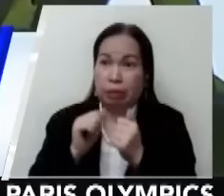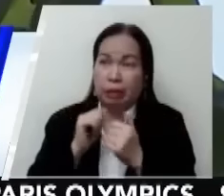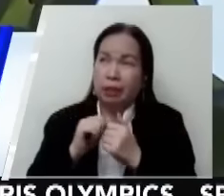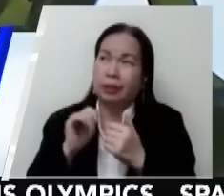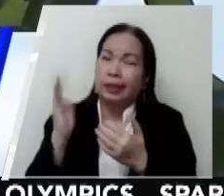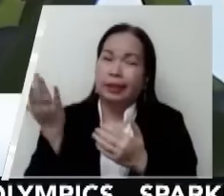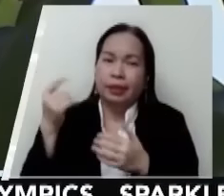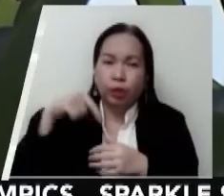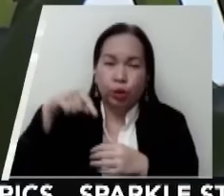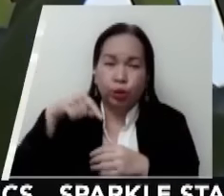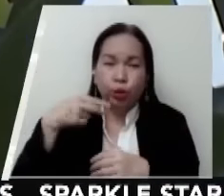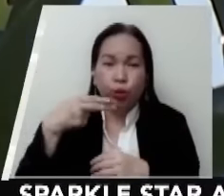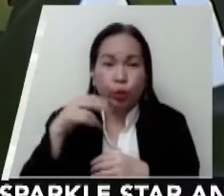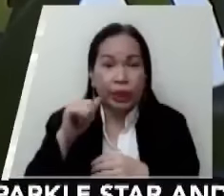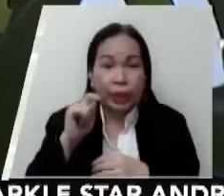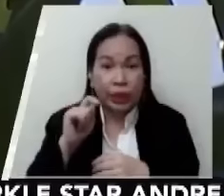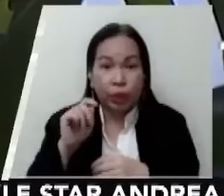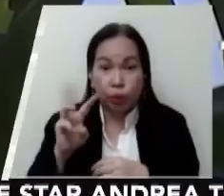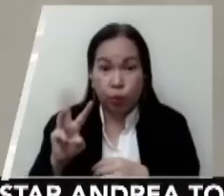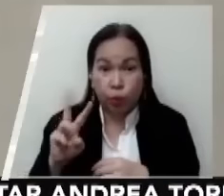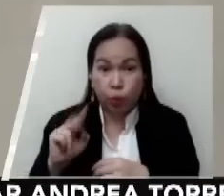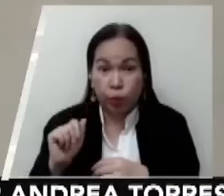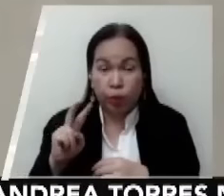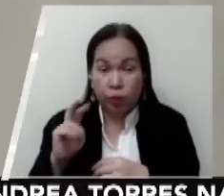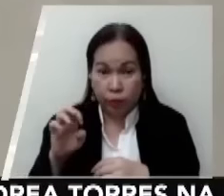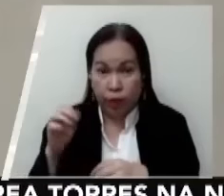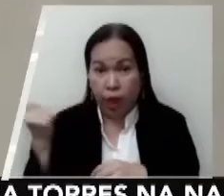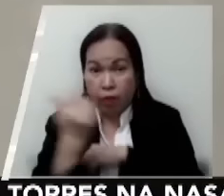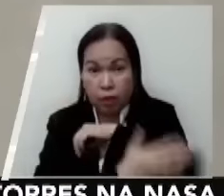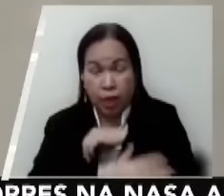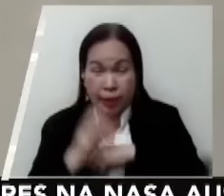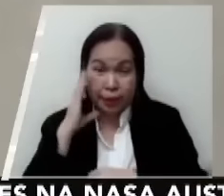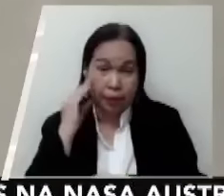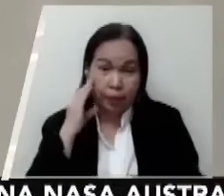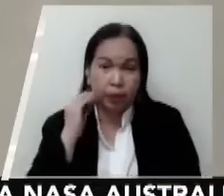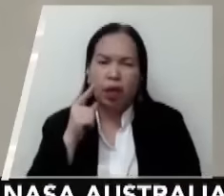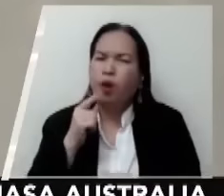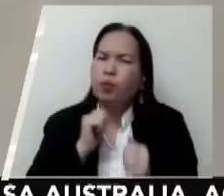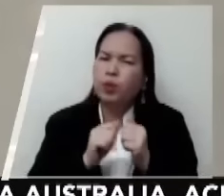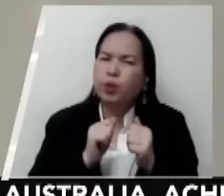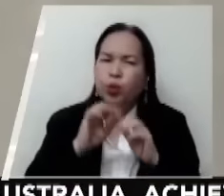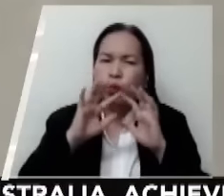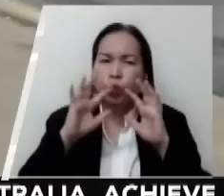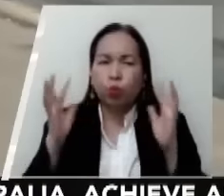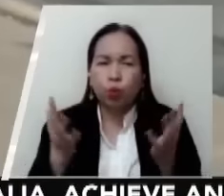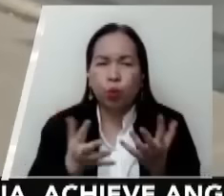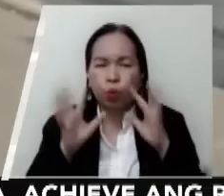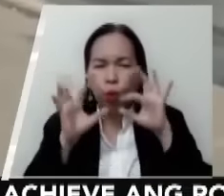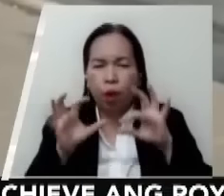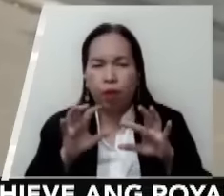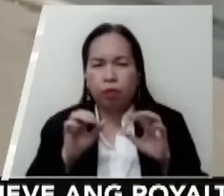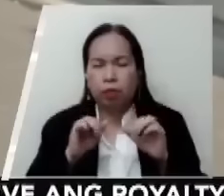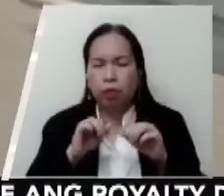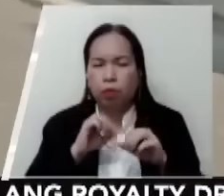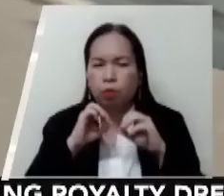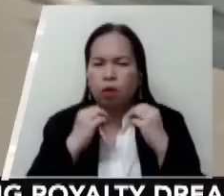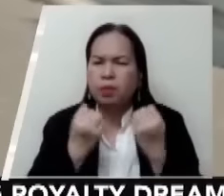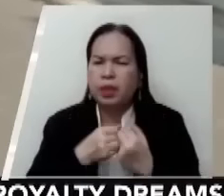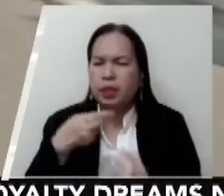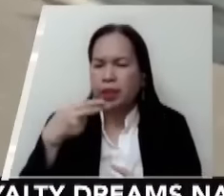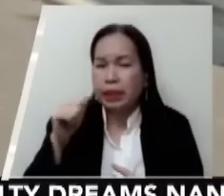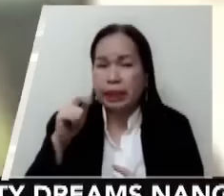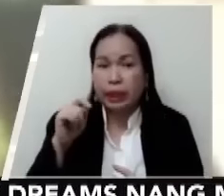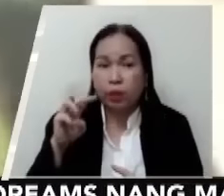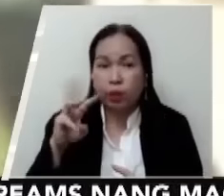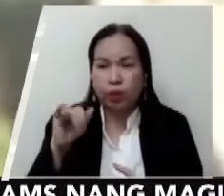definisyon ng World Meteorological Organization, ang heat wave ay abnormal heat weather na tumatagal ng ilang araw hanggang